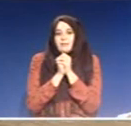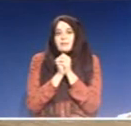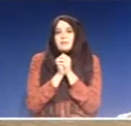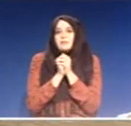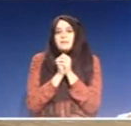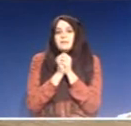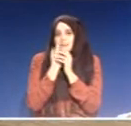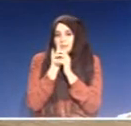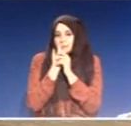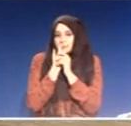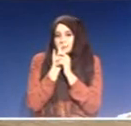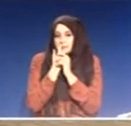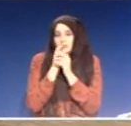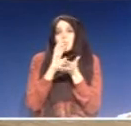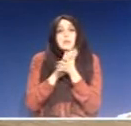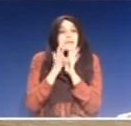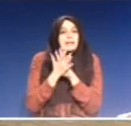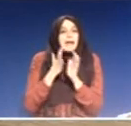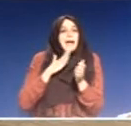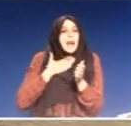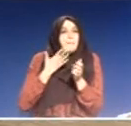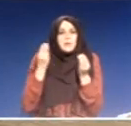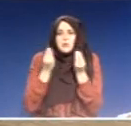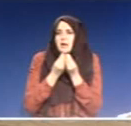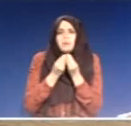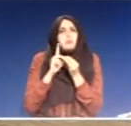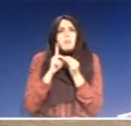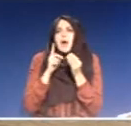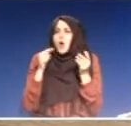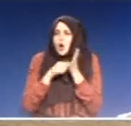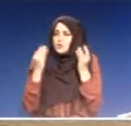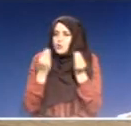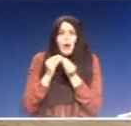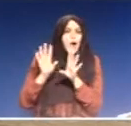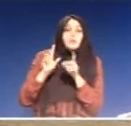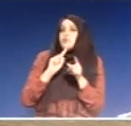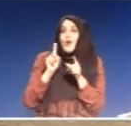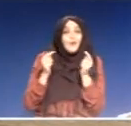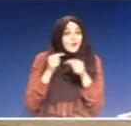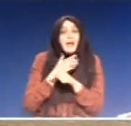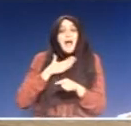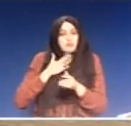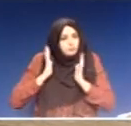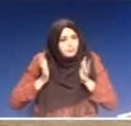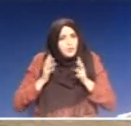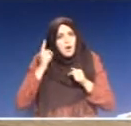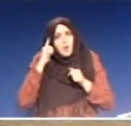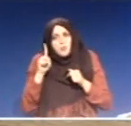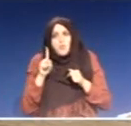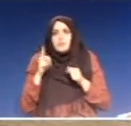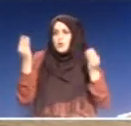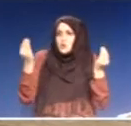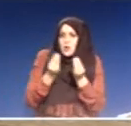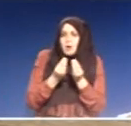مجتمع يحب الصلح ومجتمع لا يرفض الصلح. أكيد. فهو دائما يسعى ويبذل